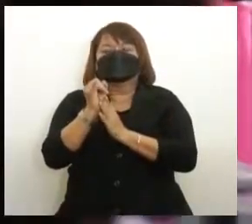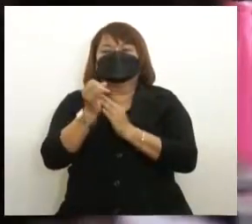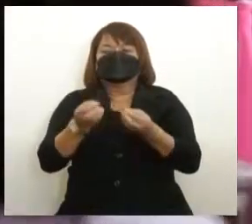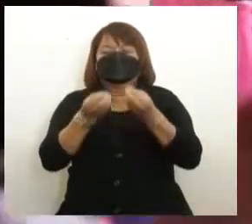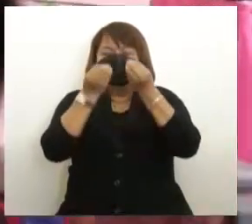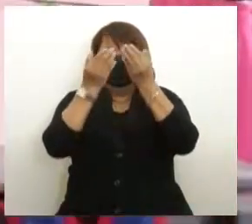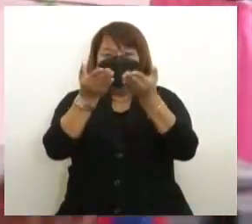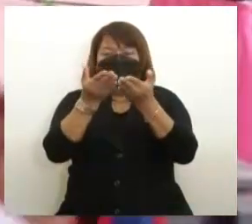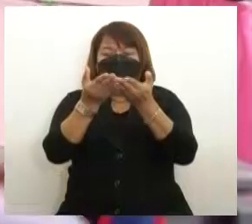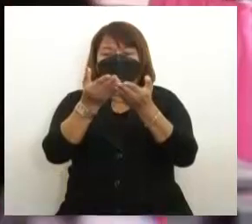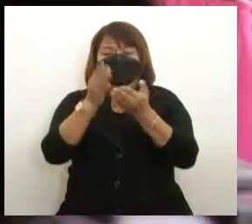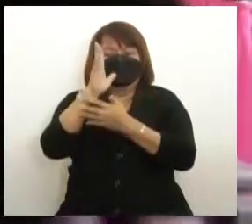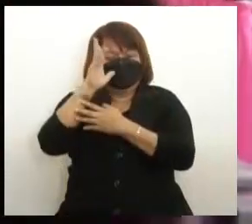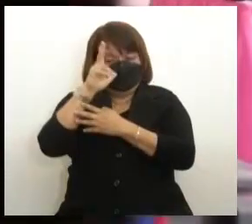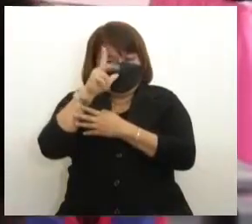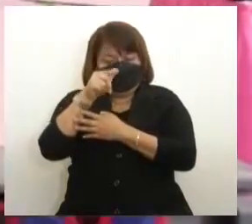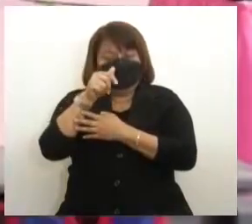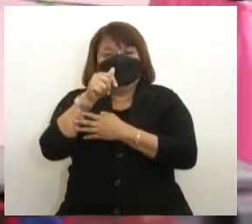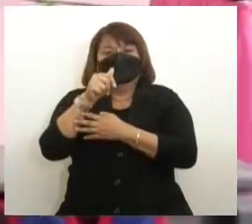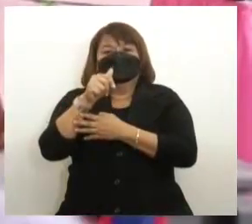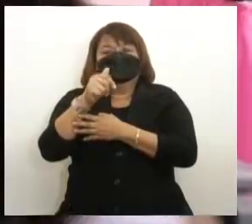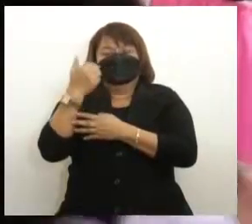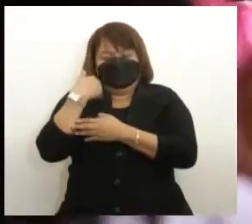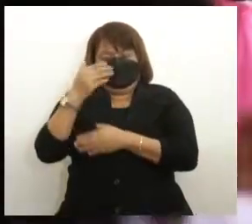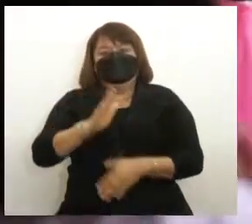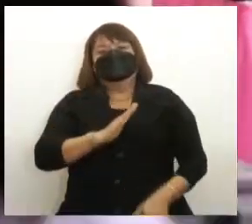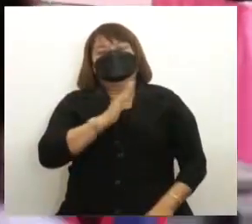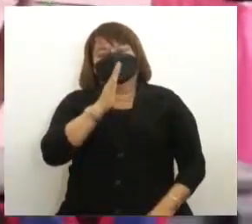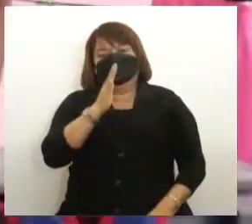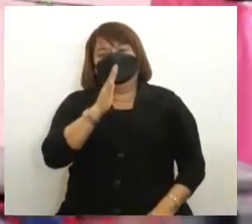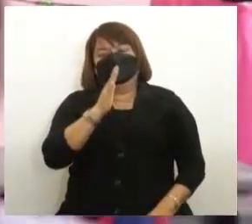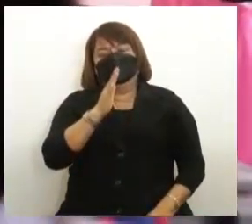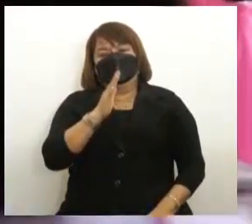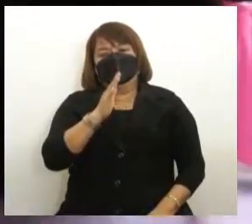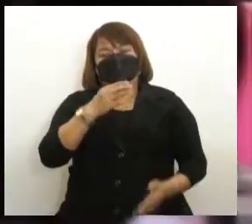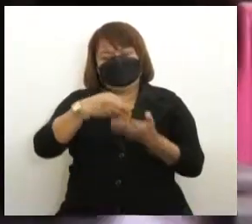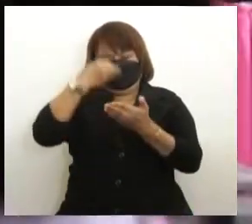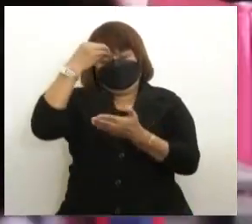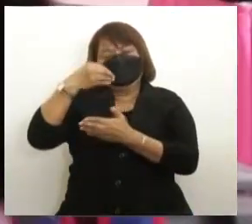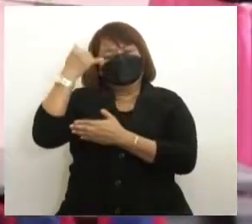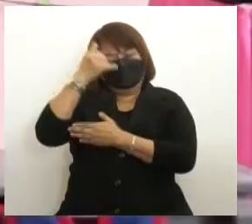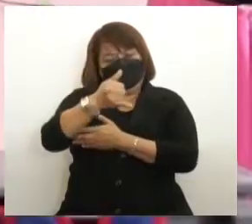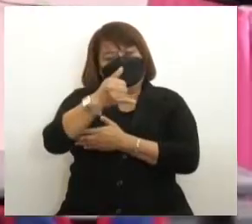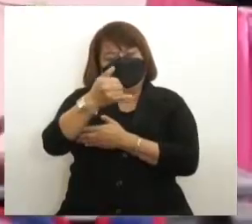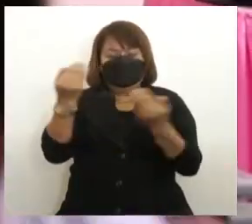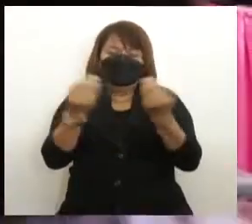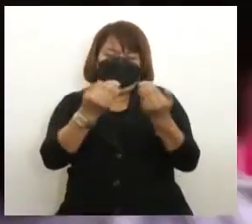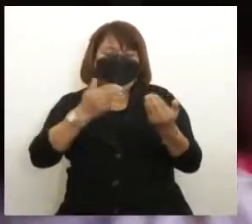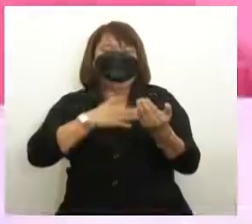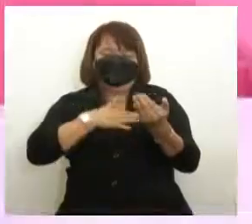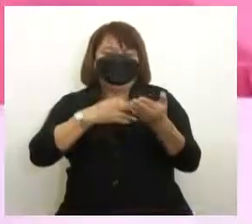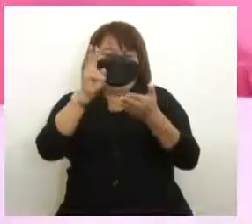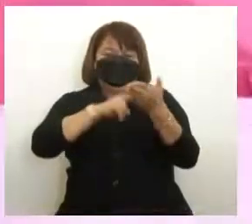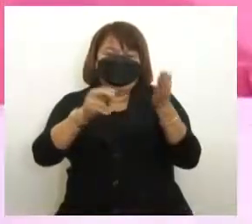ให้ผู้ปกครองนั้นเกิดความภาคภูมิใจว่าเอเรามาเรียนที่โรงเรียนนี้แล้วลูกฉันอ่านหนังสือ